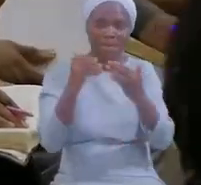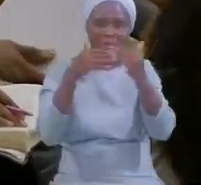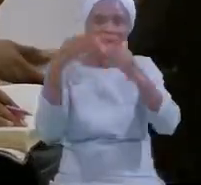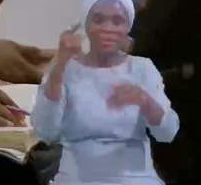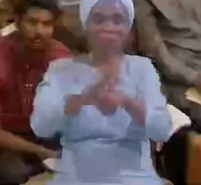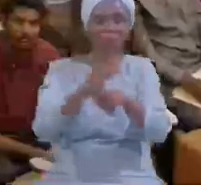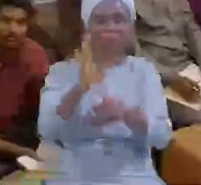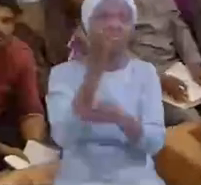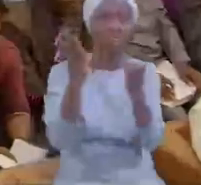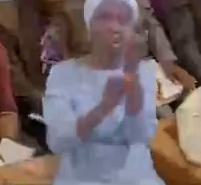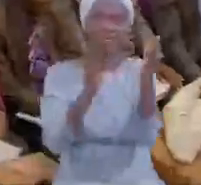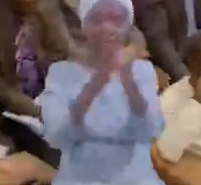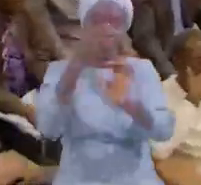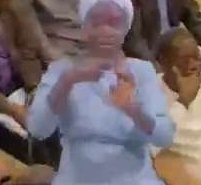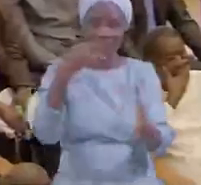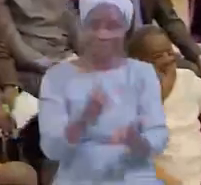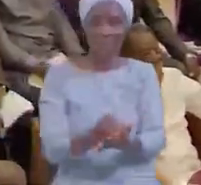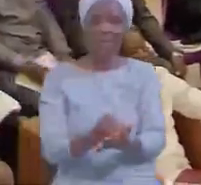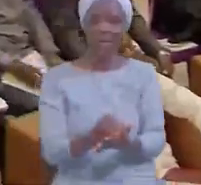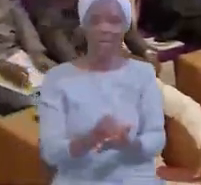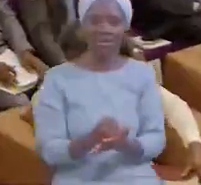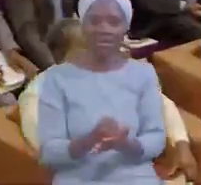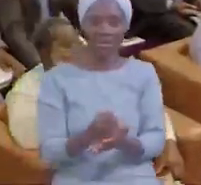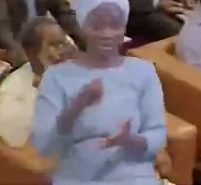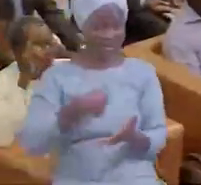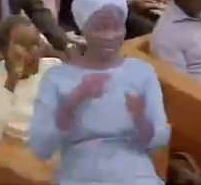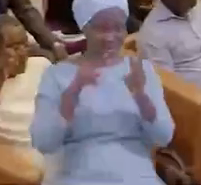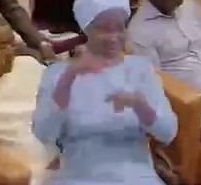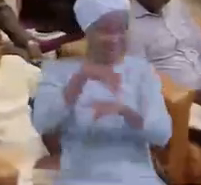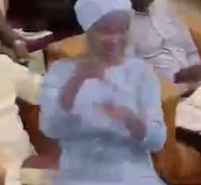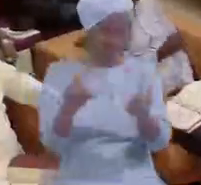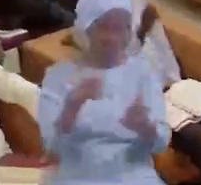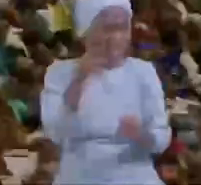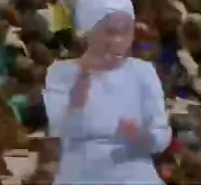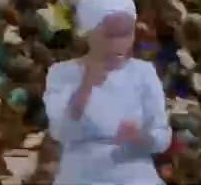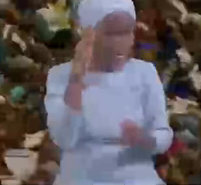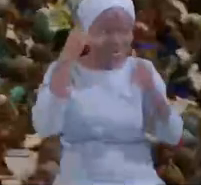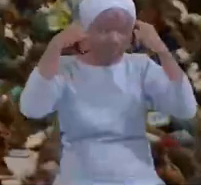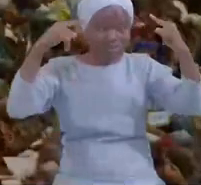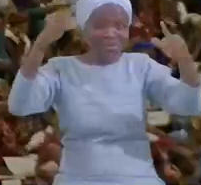main. Je vous regarde là-bas. Vous allez réussir.